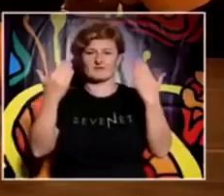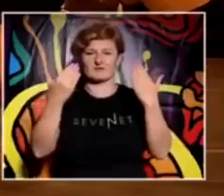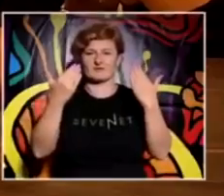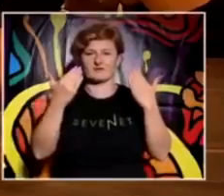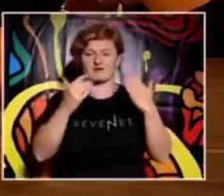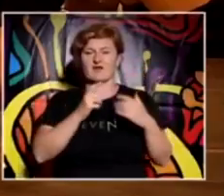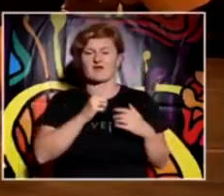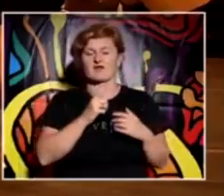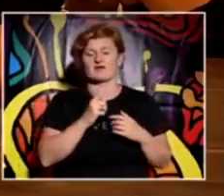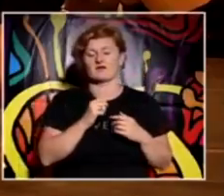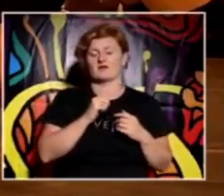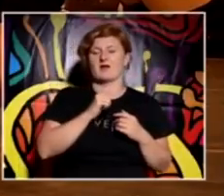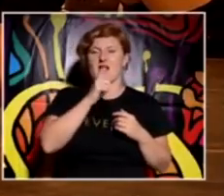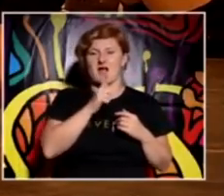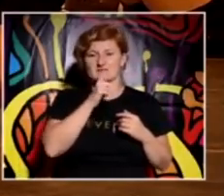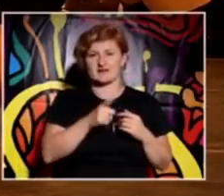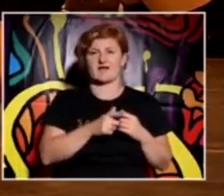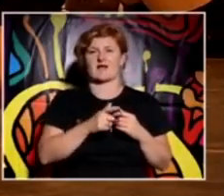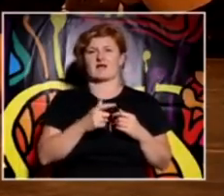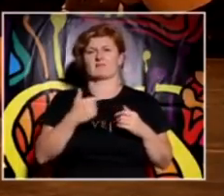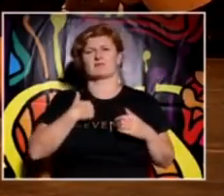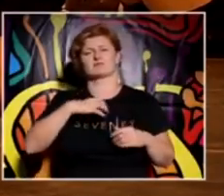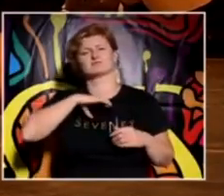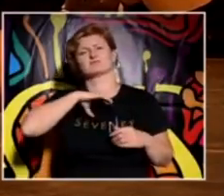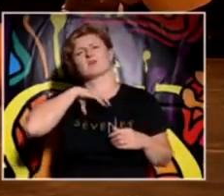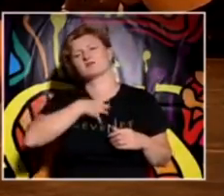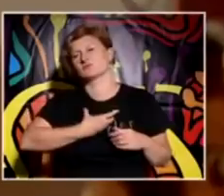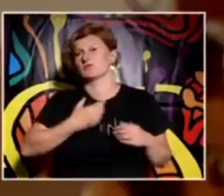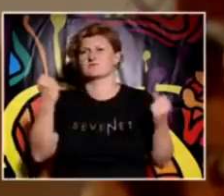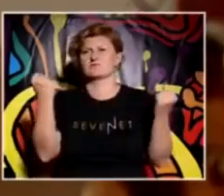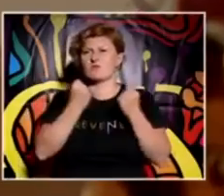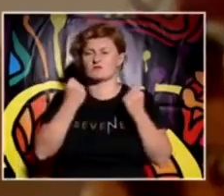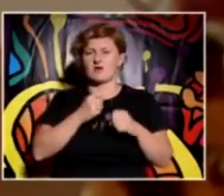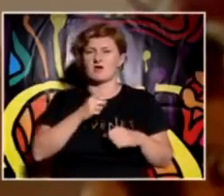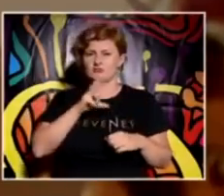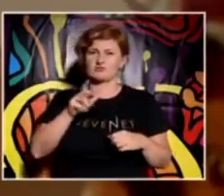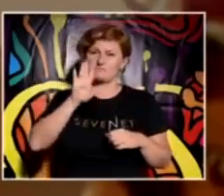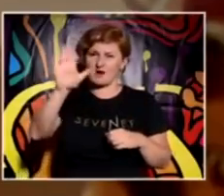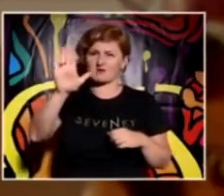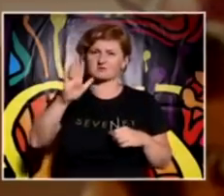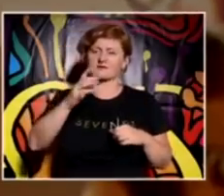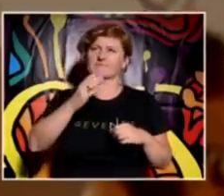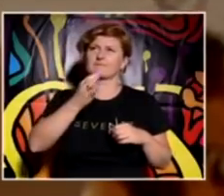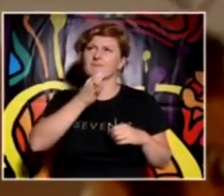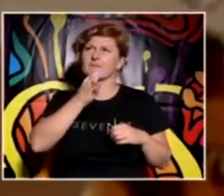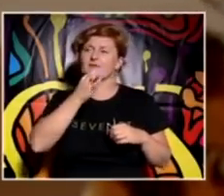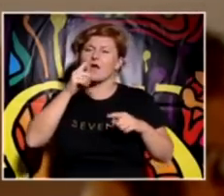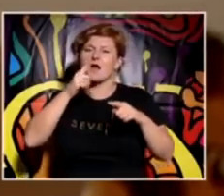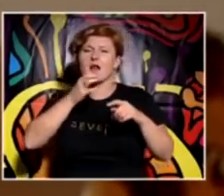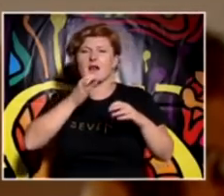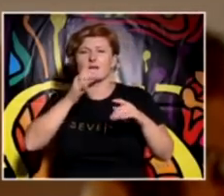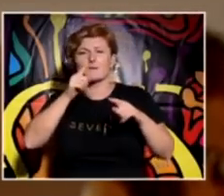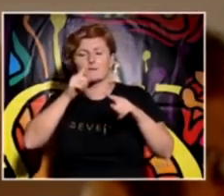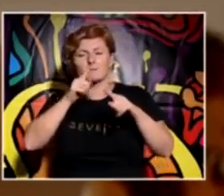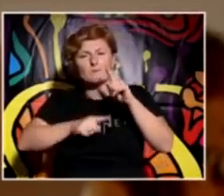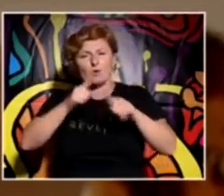główna część podróży, no byliśmy bardzo cholernie zmęczeni, więc pytanie, czy macie jakiś taki optymalny czas na podróż dla was? No każdy może mieć coś innego,